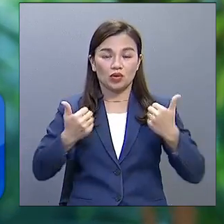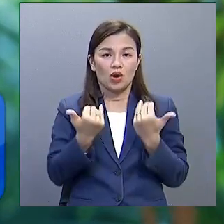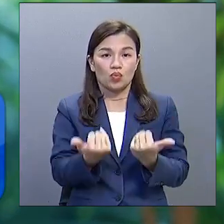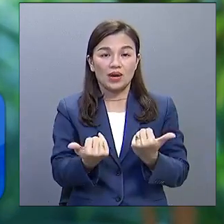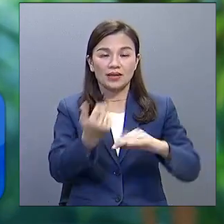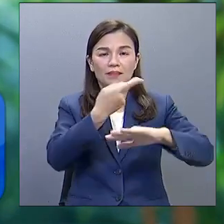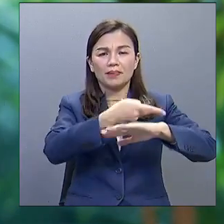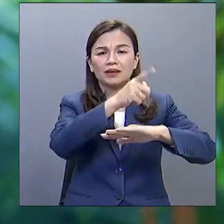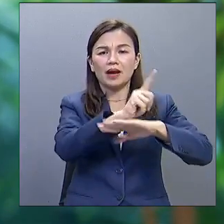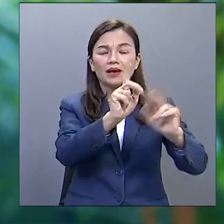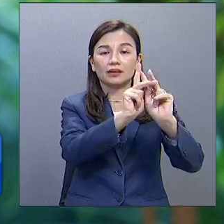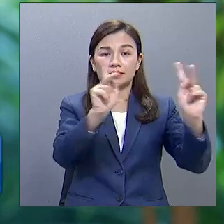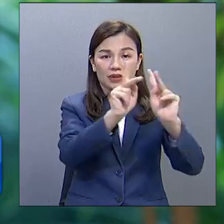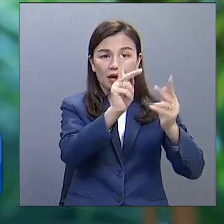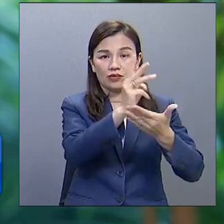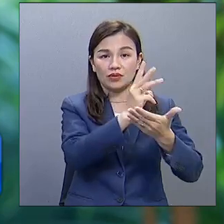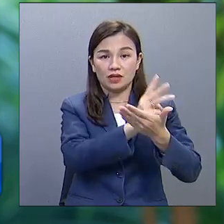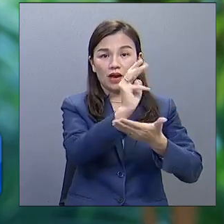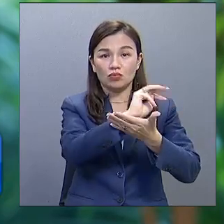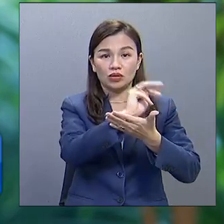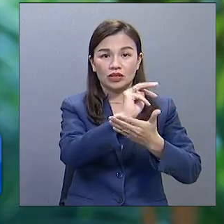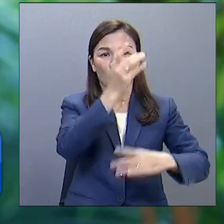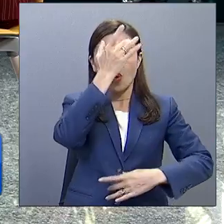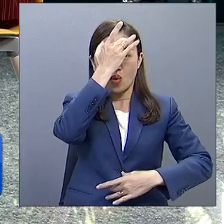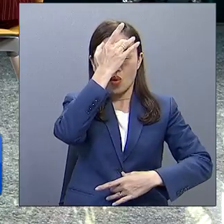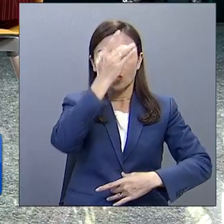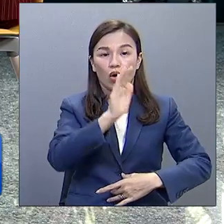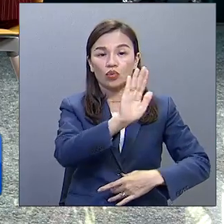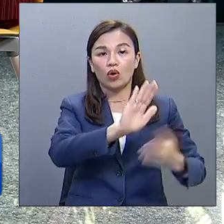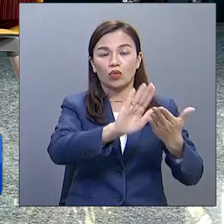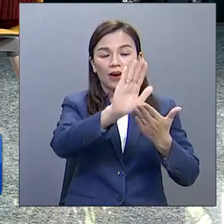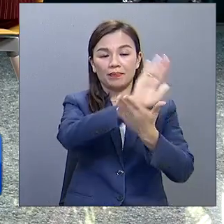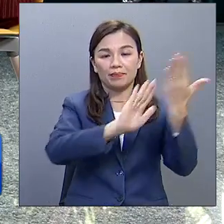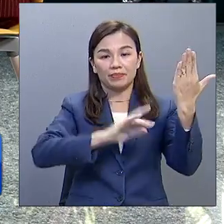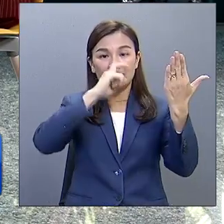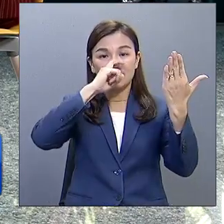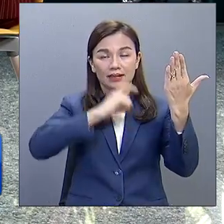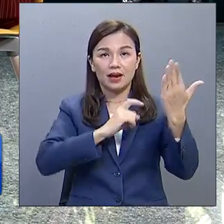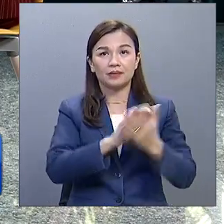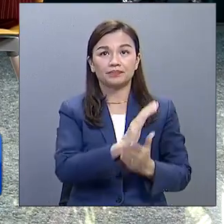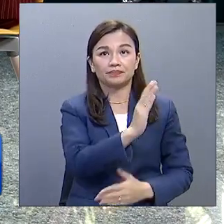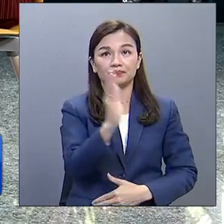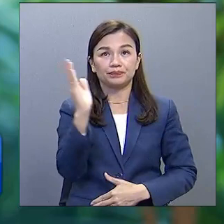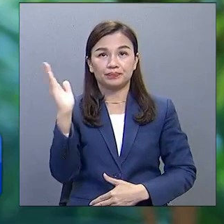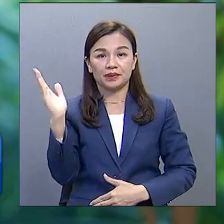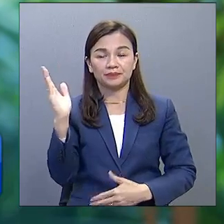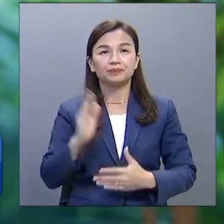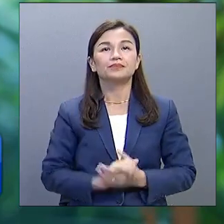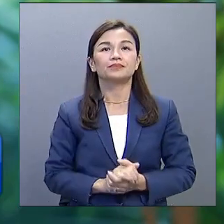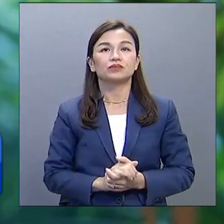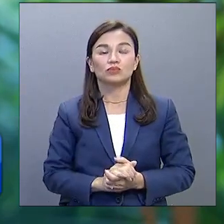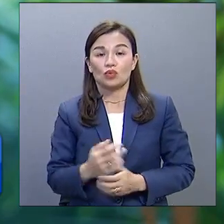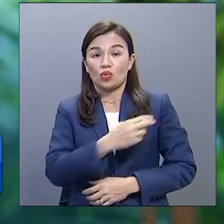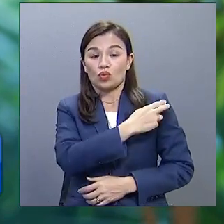ธานกรรมการวิชาการและกิจกรรมมูลนิธิโรคหืดแห่งประเทศไทยค่ะสวัสดีค่ะ สวัสดีค่ะ คุณหมอแอนนะคะคุณหมอค